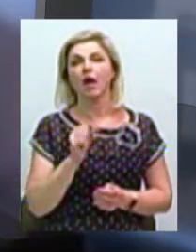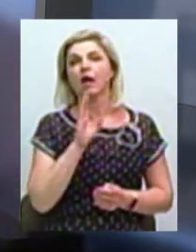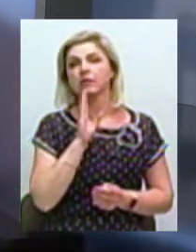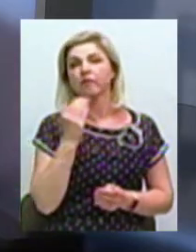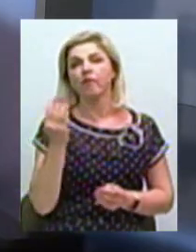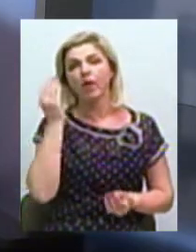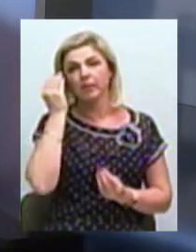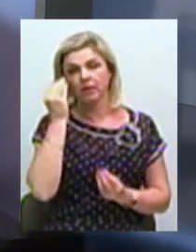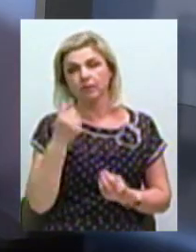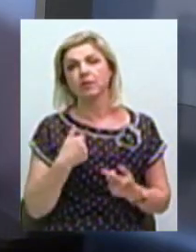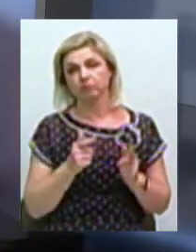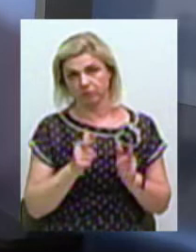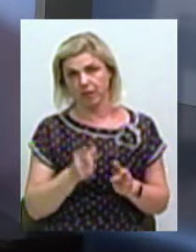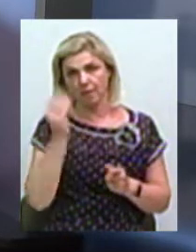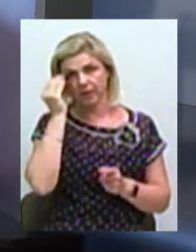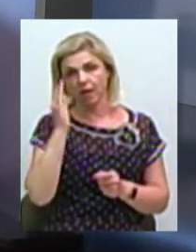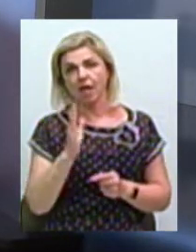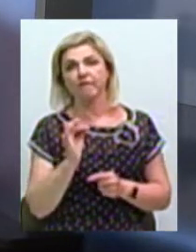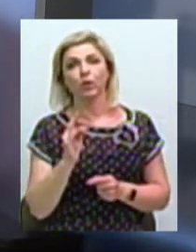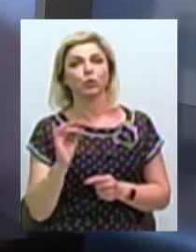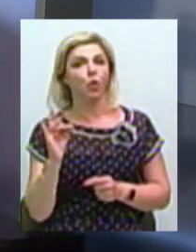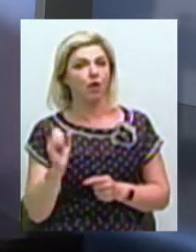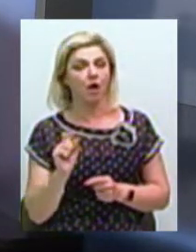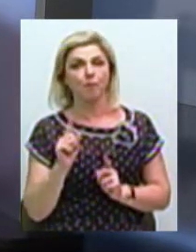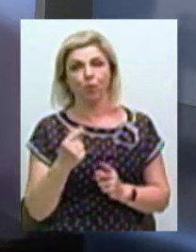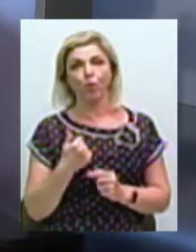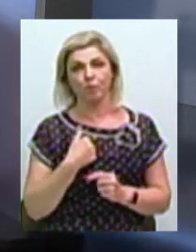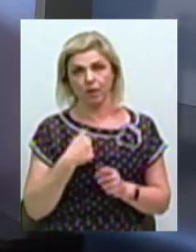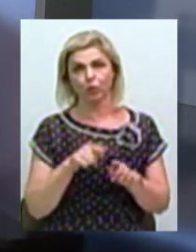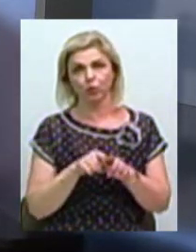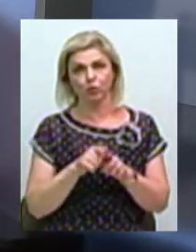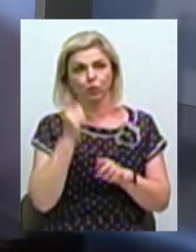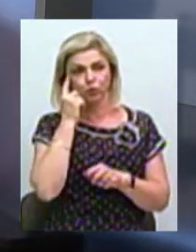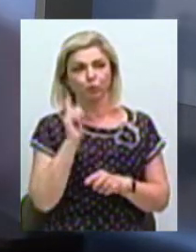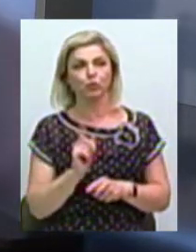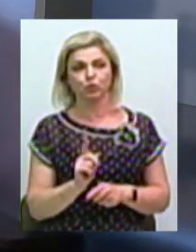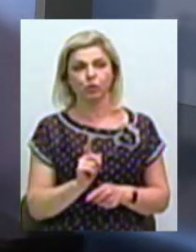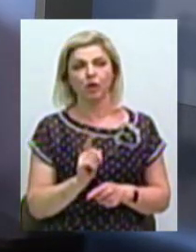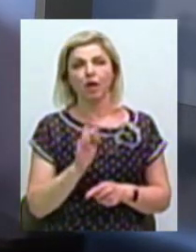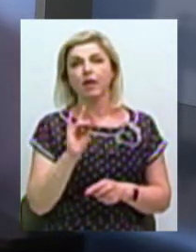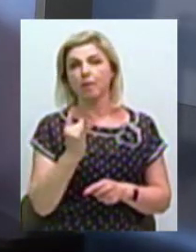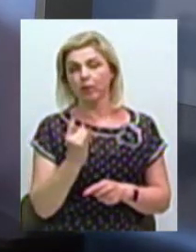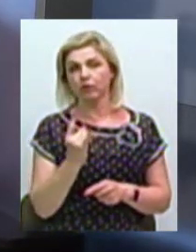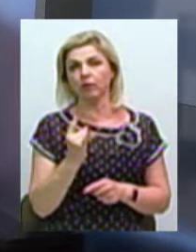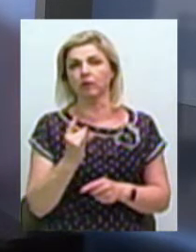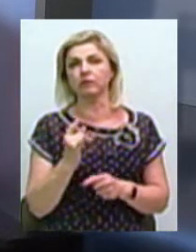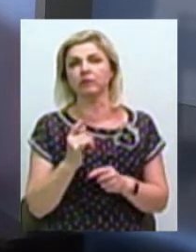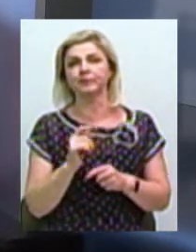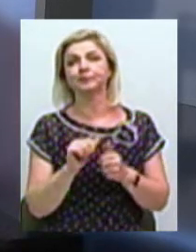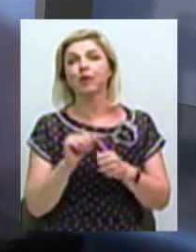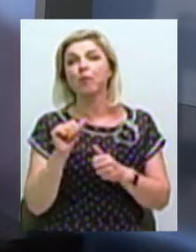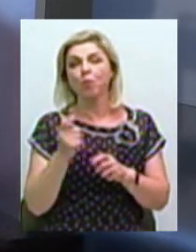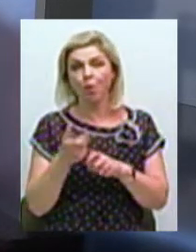я солидарна с мнением Виктора, потому что мне тоже так же кажется, что ребенок, в основном это